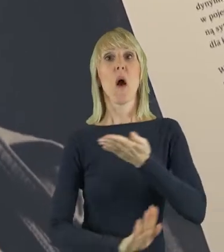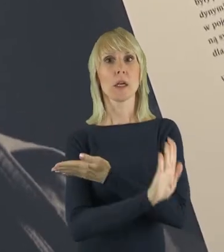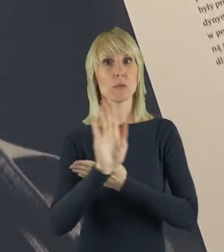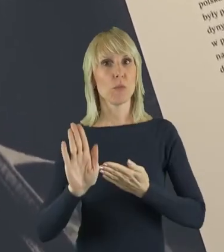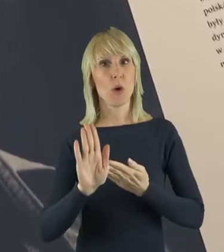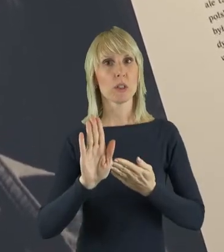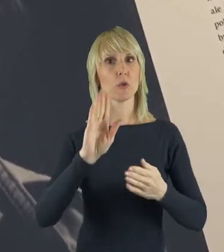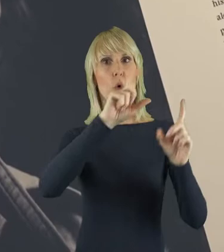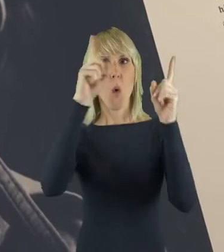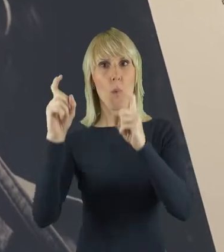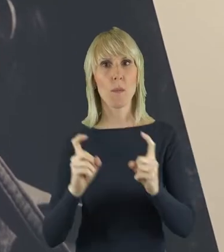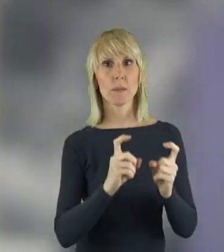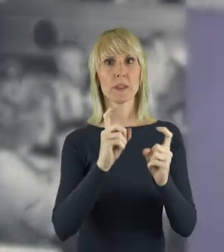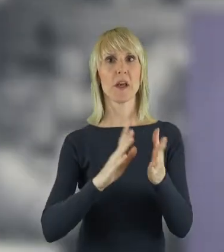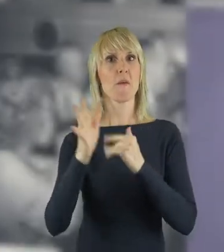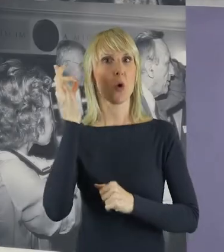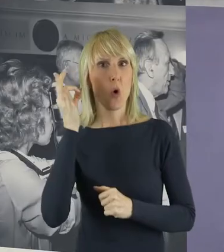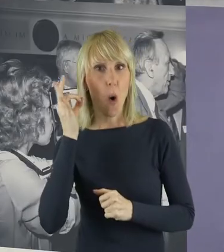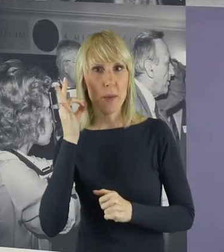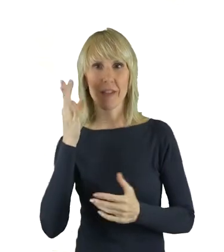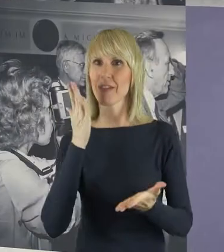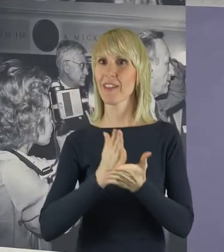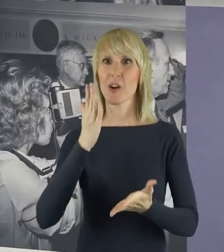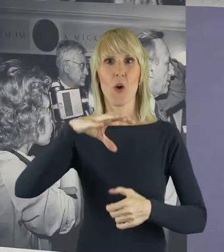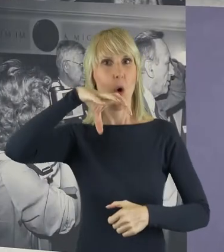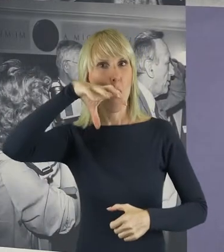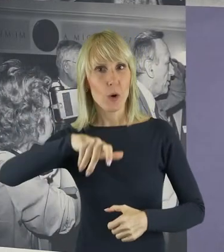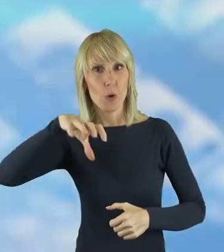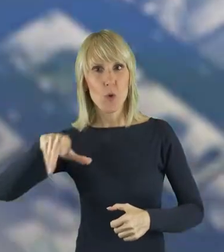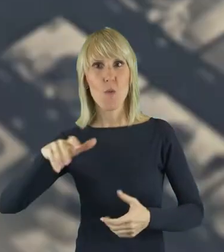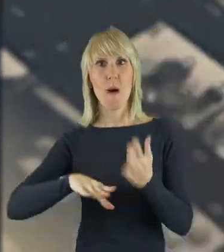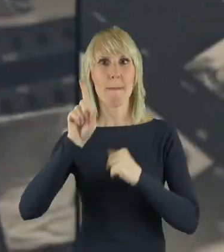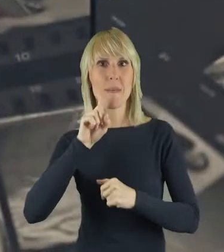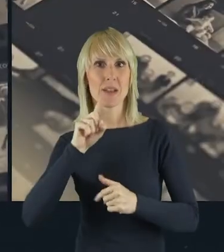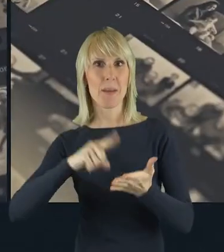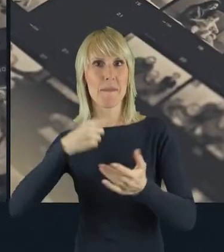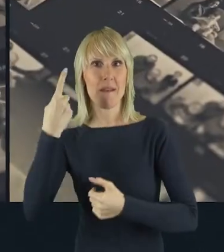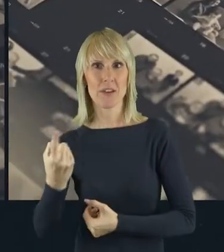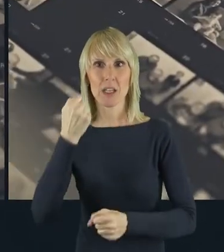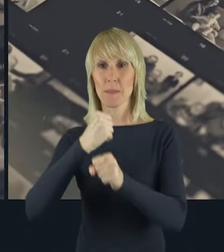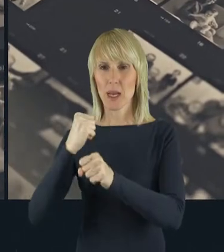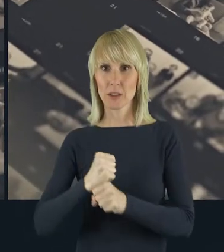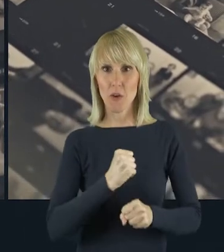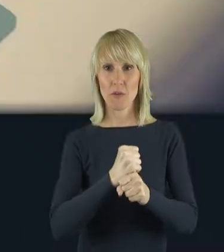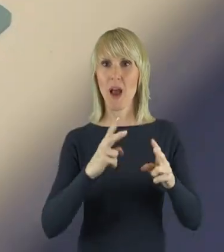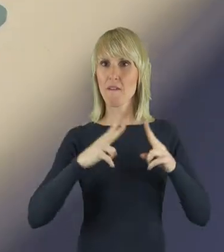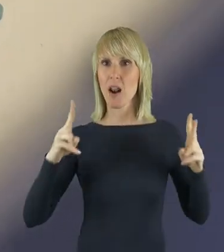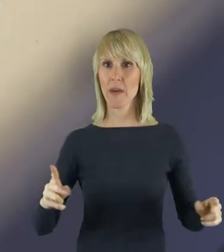pokazuje pracę polskich fotografek prasowych, jedynych kobiet w męskich zespołach, pracujących również w pojedynkę w